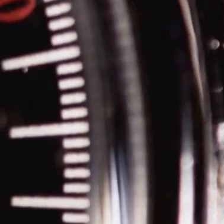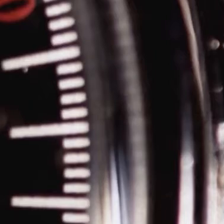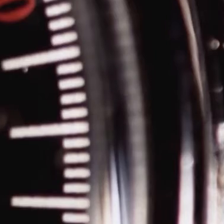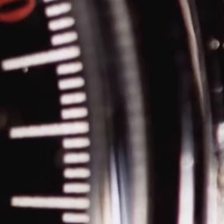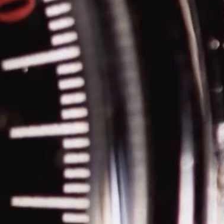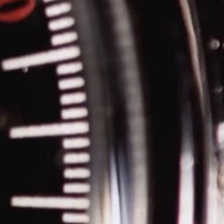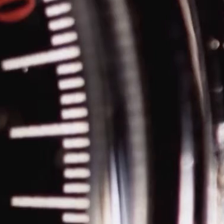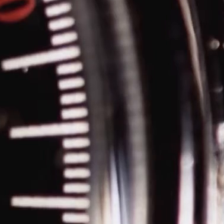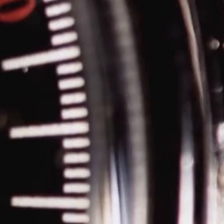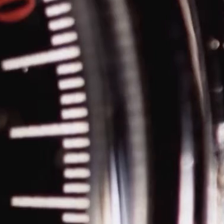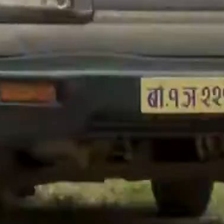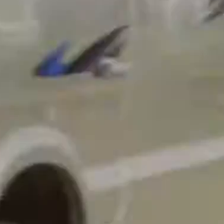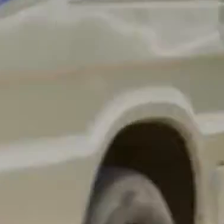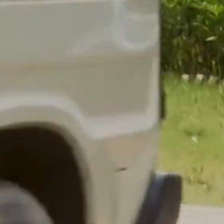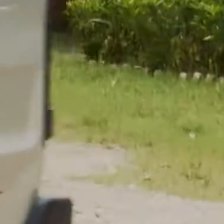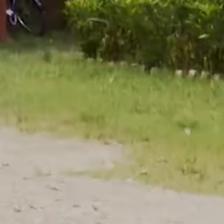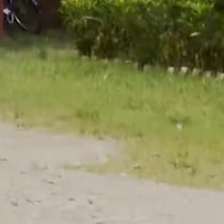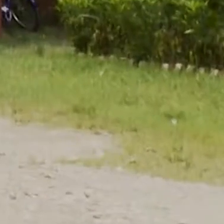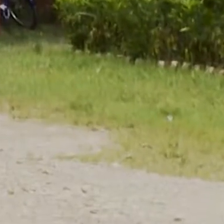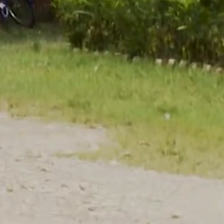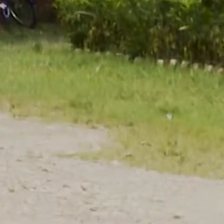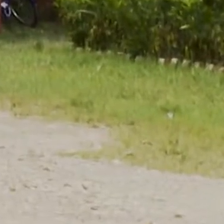हर घडी हर प्रहर